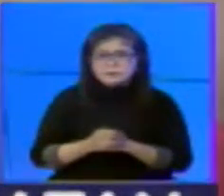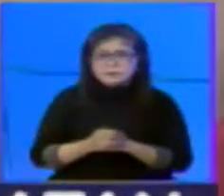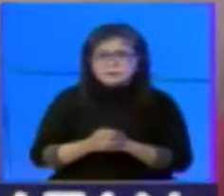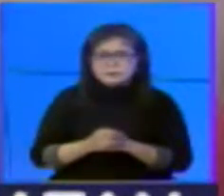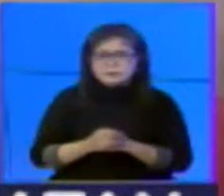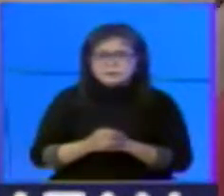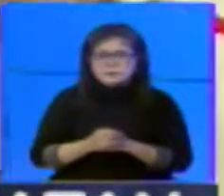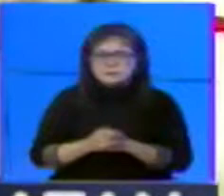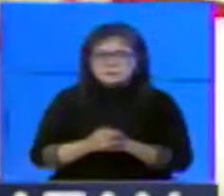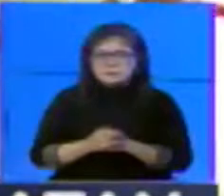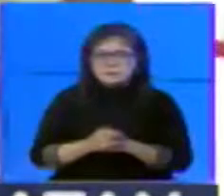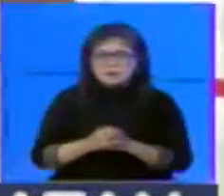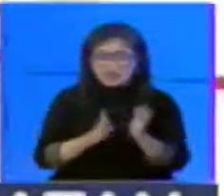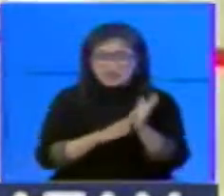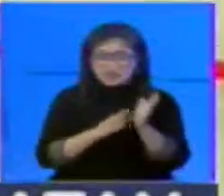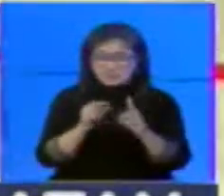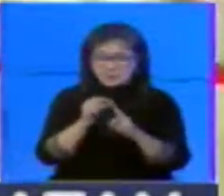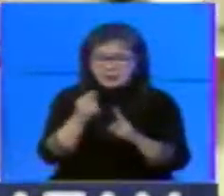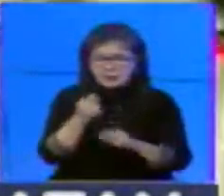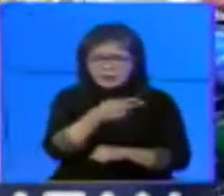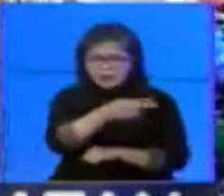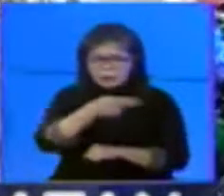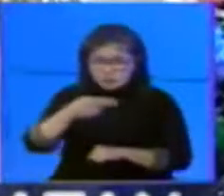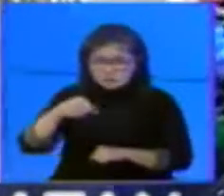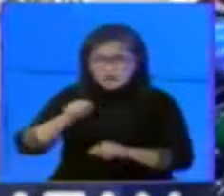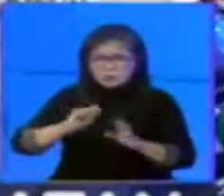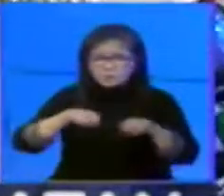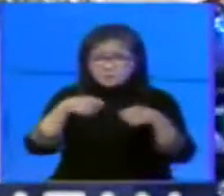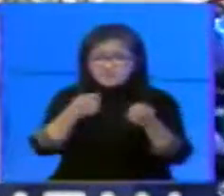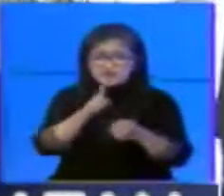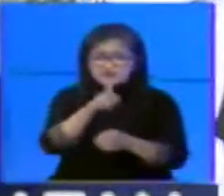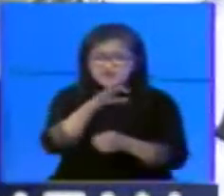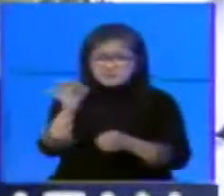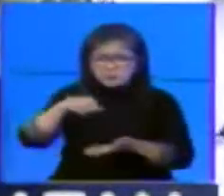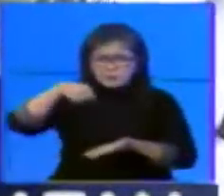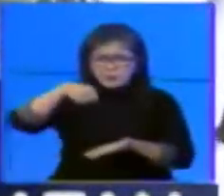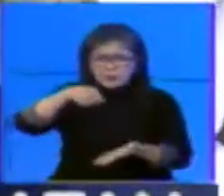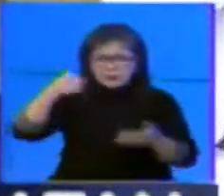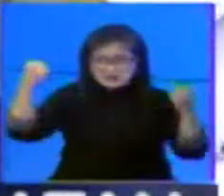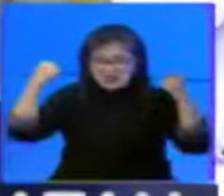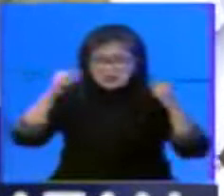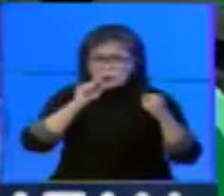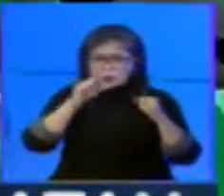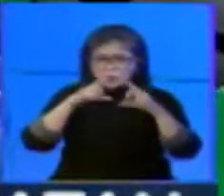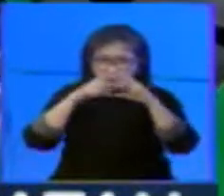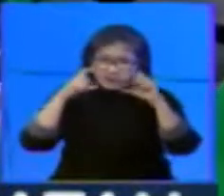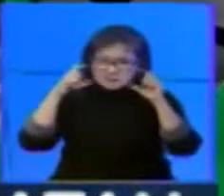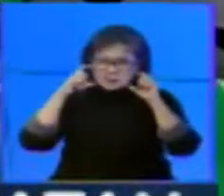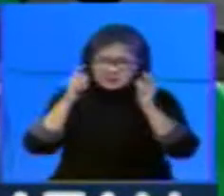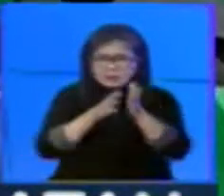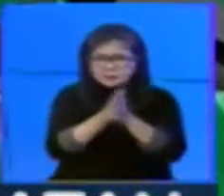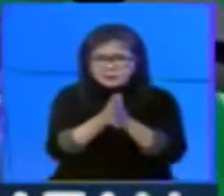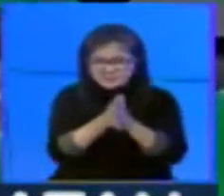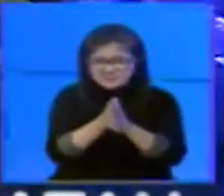Majelis Permusyawaratan Rakyat Republik Indonesia MPR RI memberikan 1.000 paket kesehatan berupa masker, cairan antiseptik, dan jamu